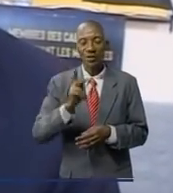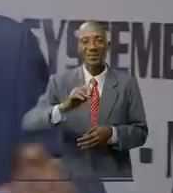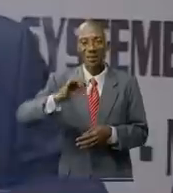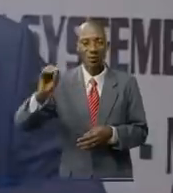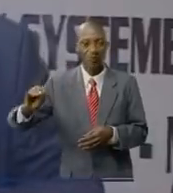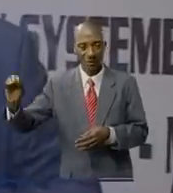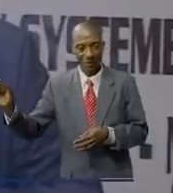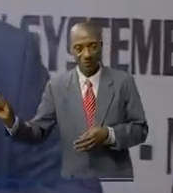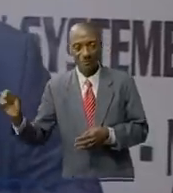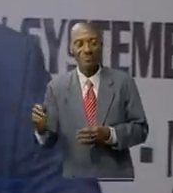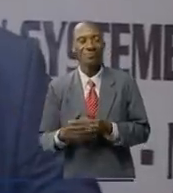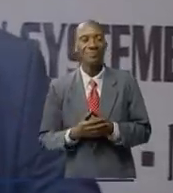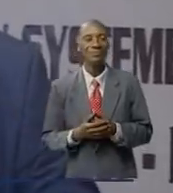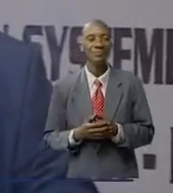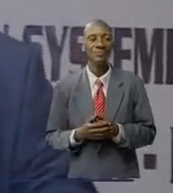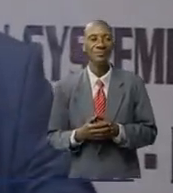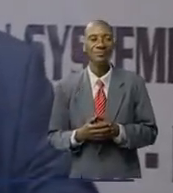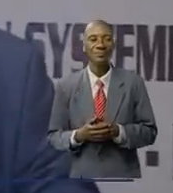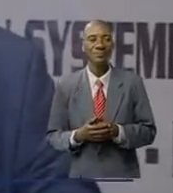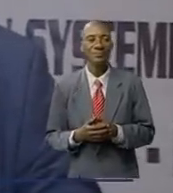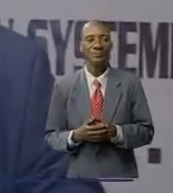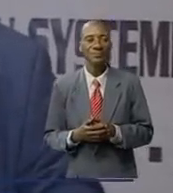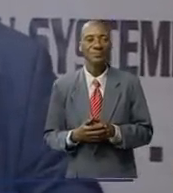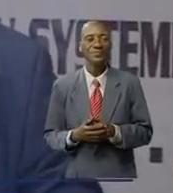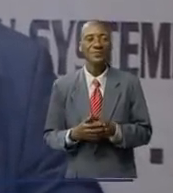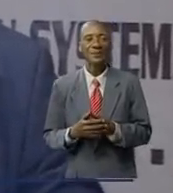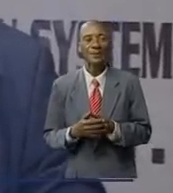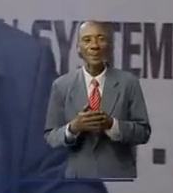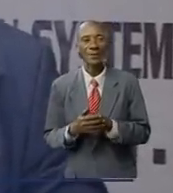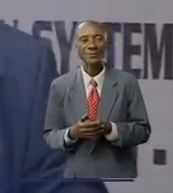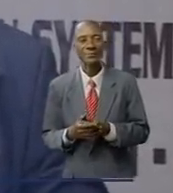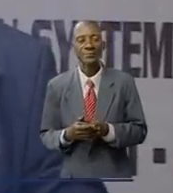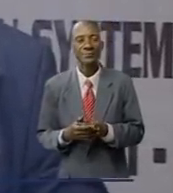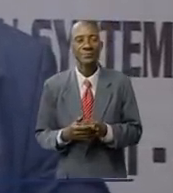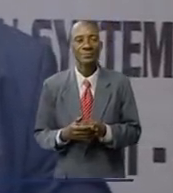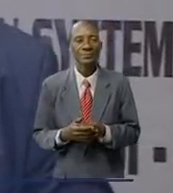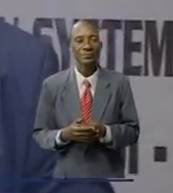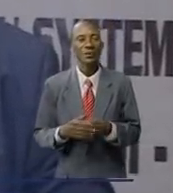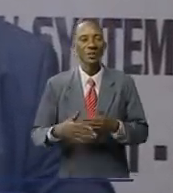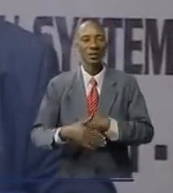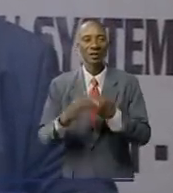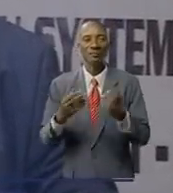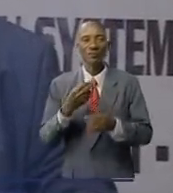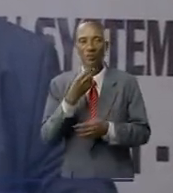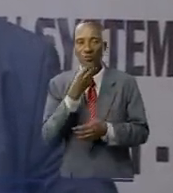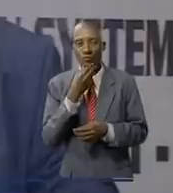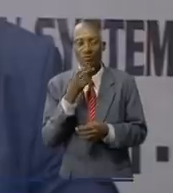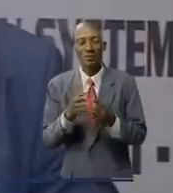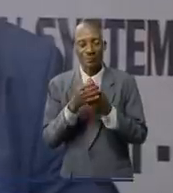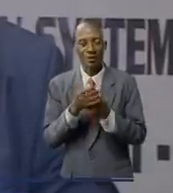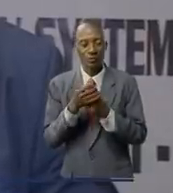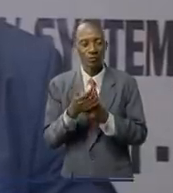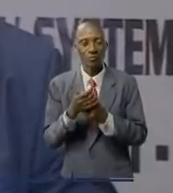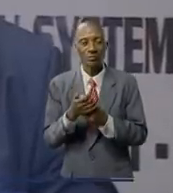contrats. À la fin des travaux retenus, la ville de Mbujimayi connaîtra